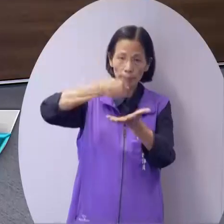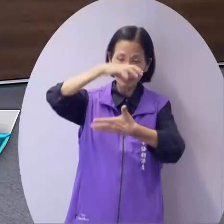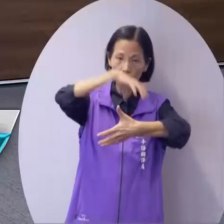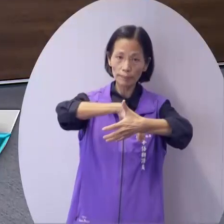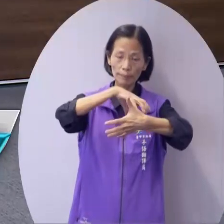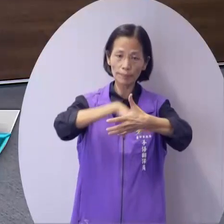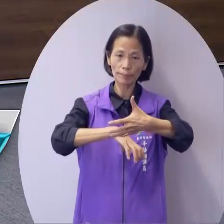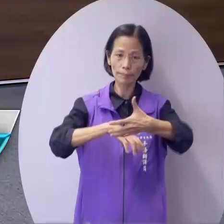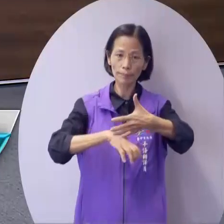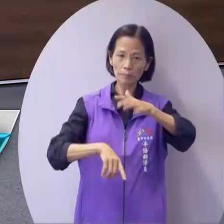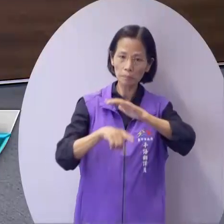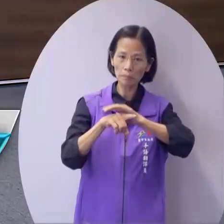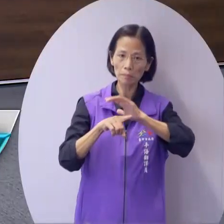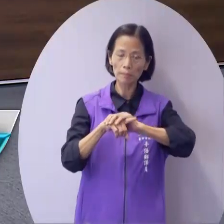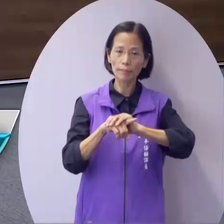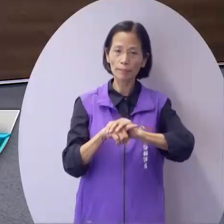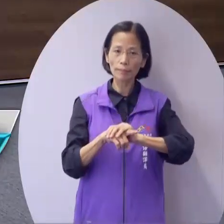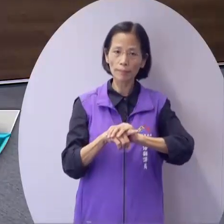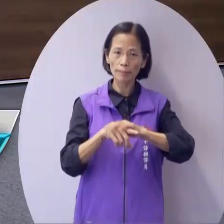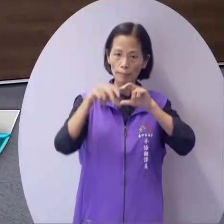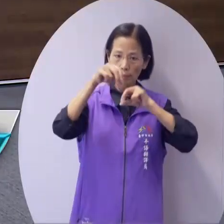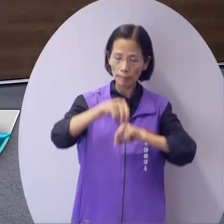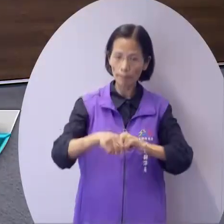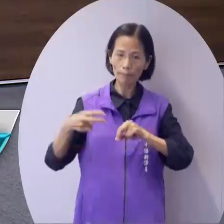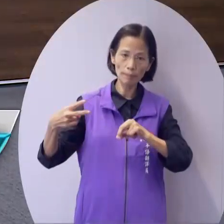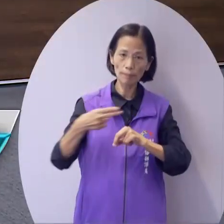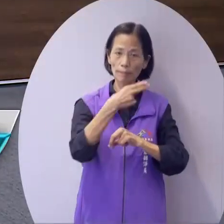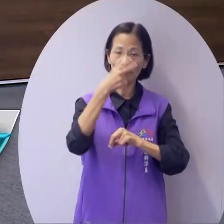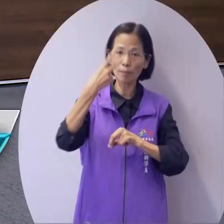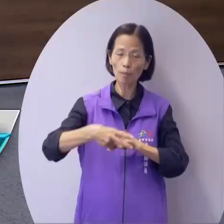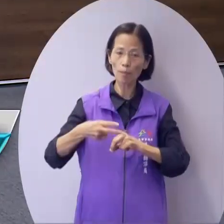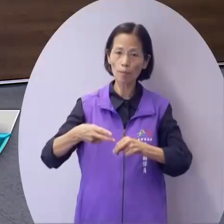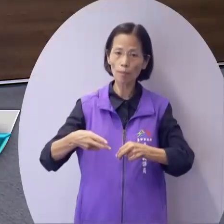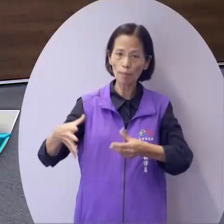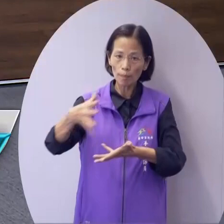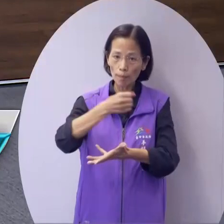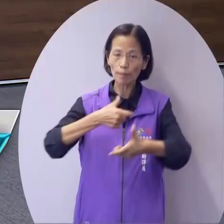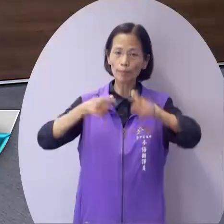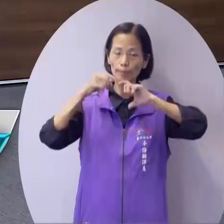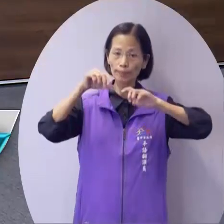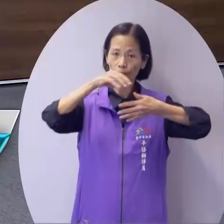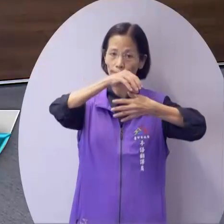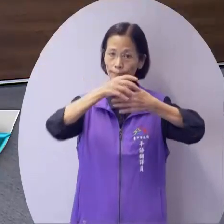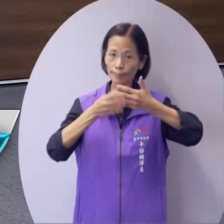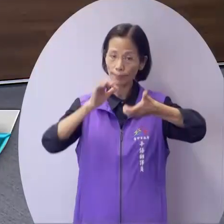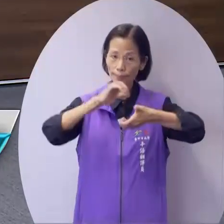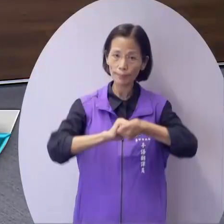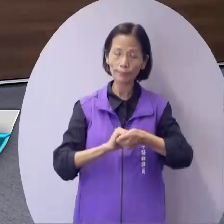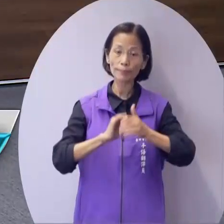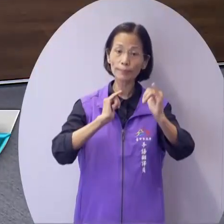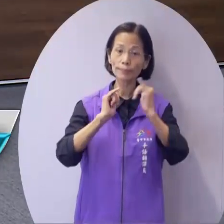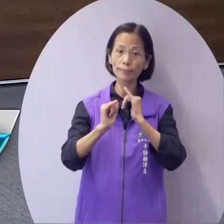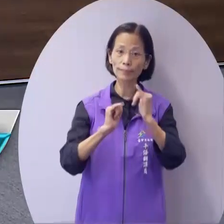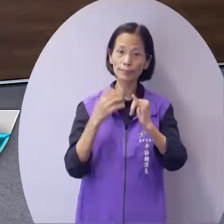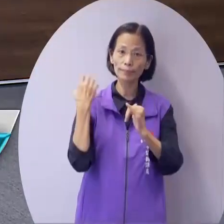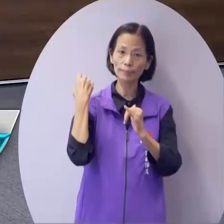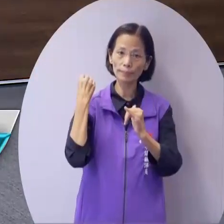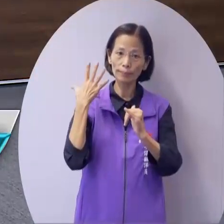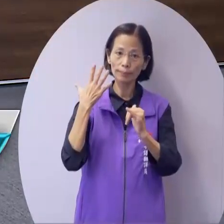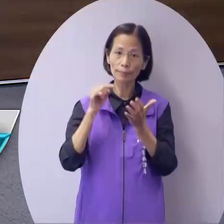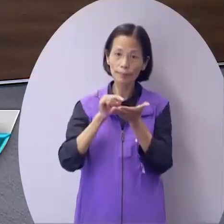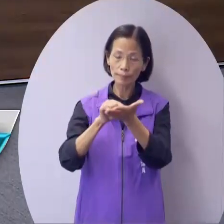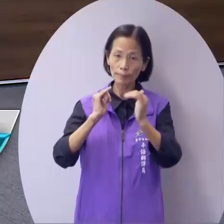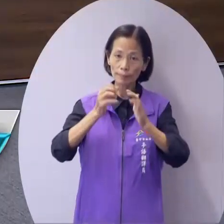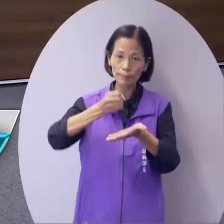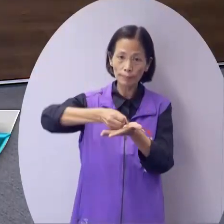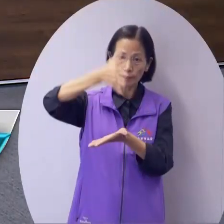违法行为之终止租任及收回的规定， 还有民间新办社会住